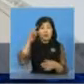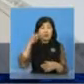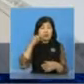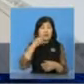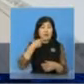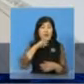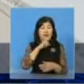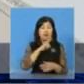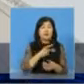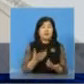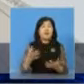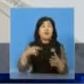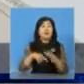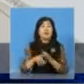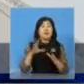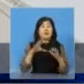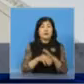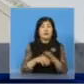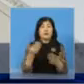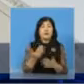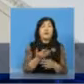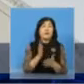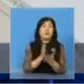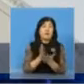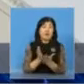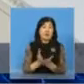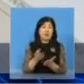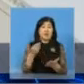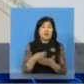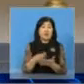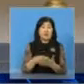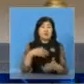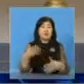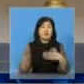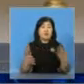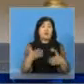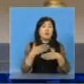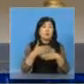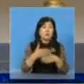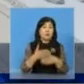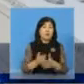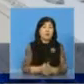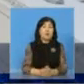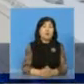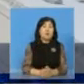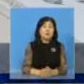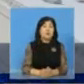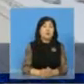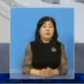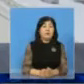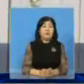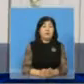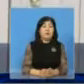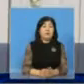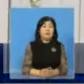экономикасына қосқан елеулі үлесі. Мұндай бағыттағы инвестицияларға жан-жақты қолдау көрсетеміз. Производство будет